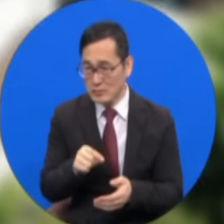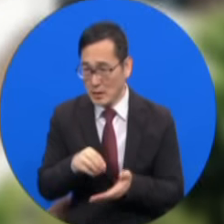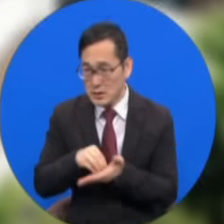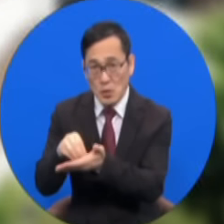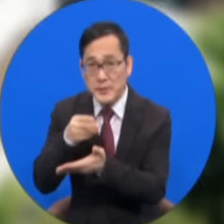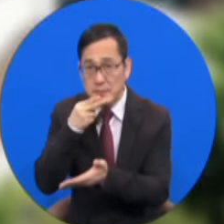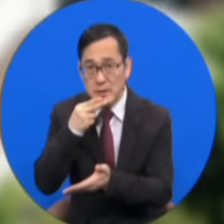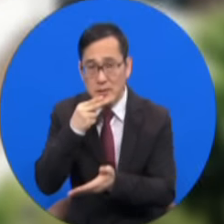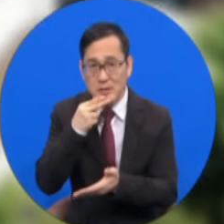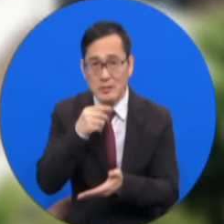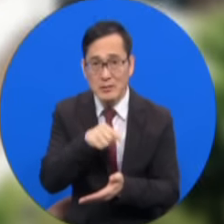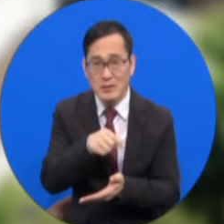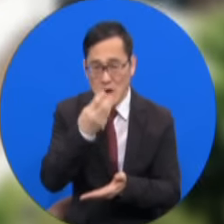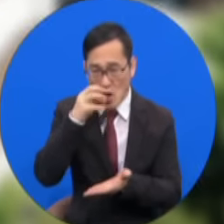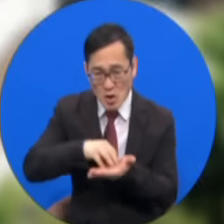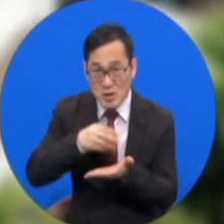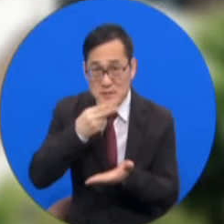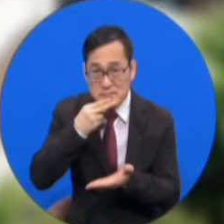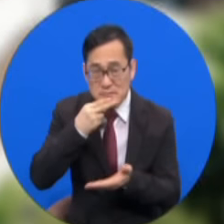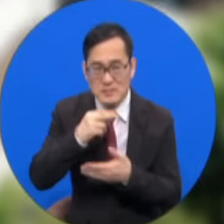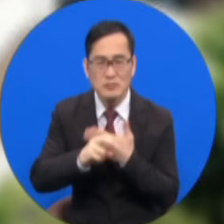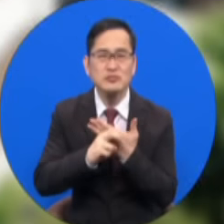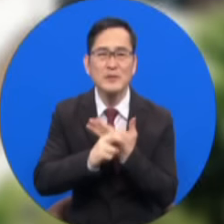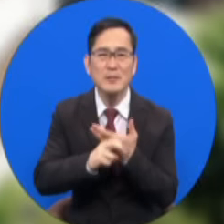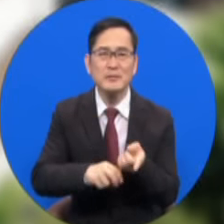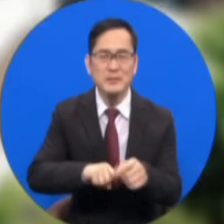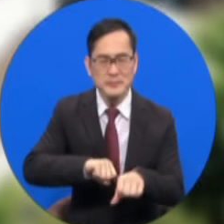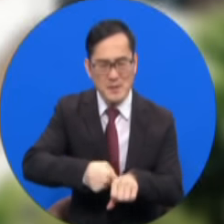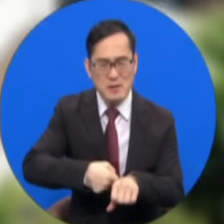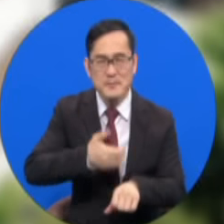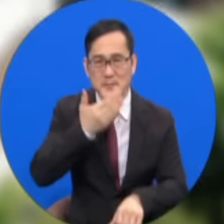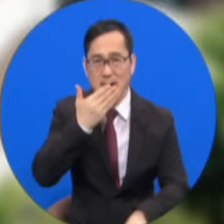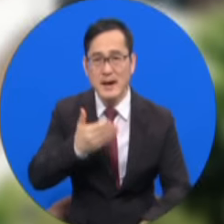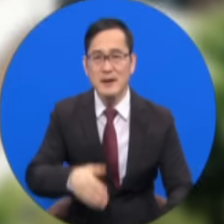처해질 수 있다라는 법률 위반이다 문제가